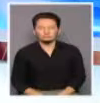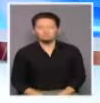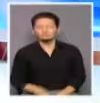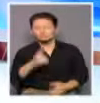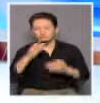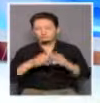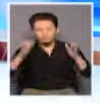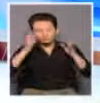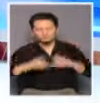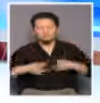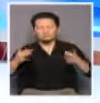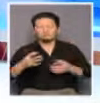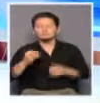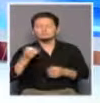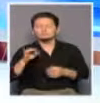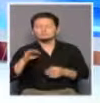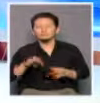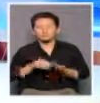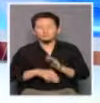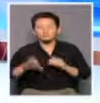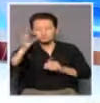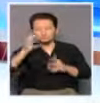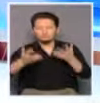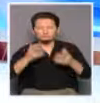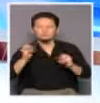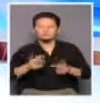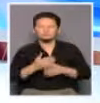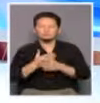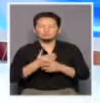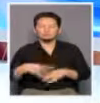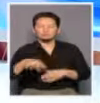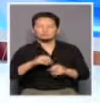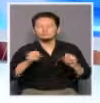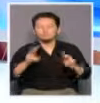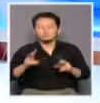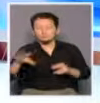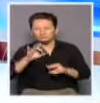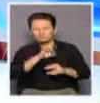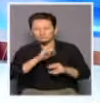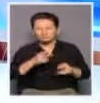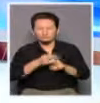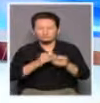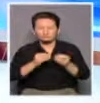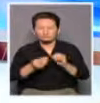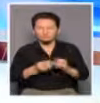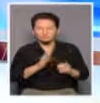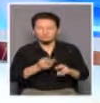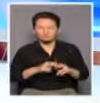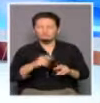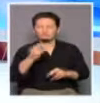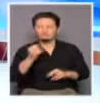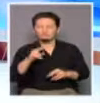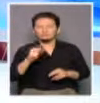В преддверии мусульманского праздника Курбана теологи Центра оказания помощи пострадавшим от деструктивных религиозных течений Шапагат совместно